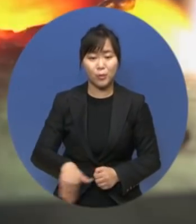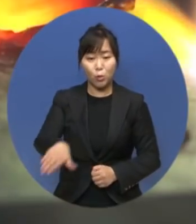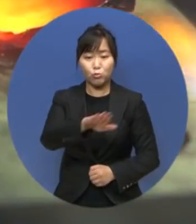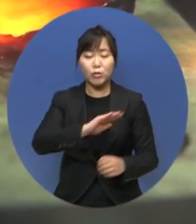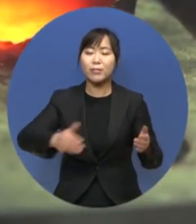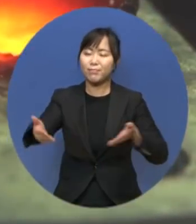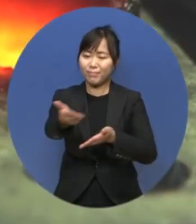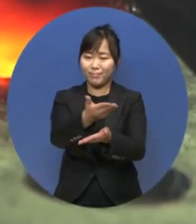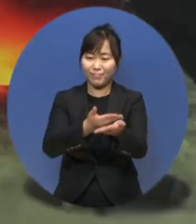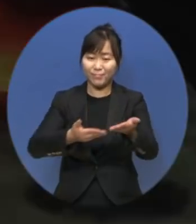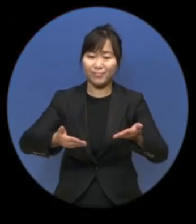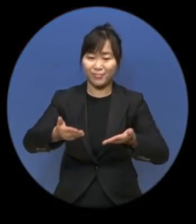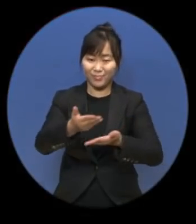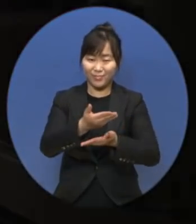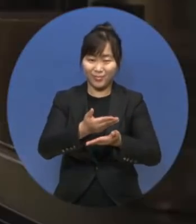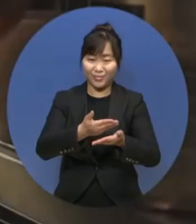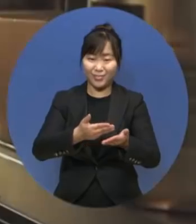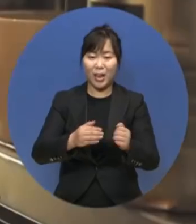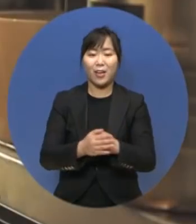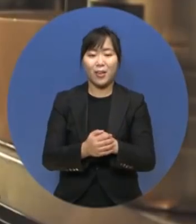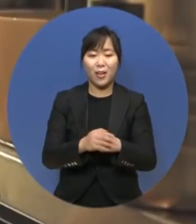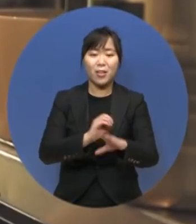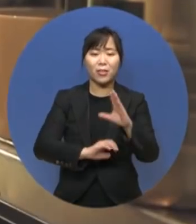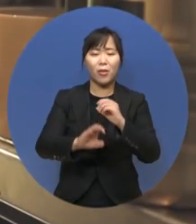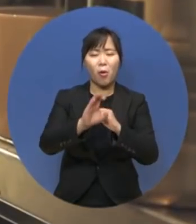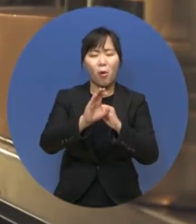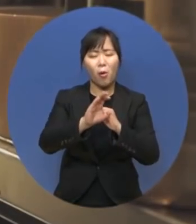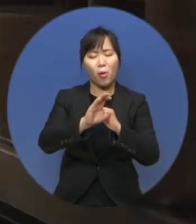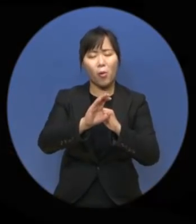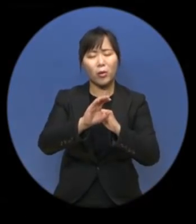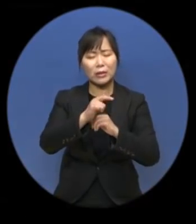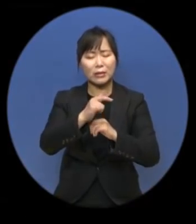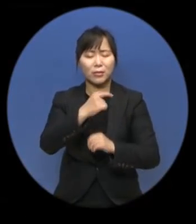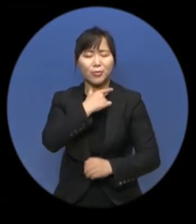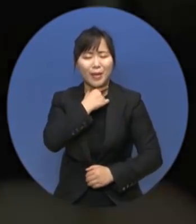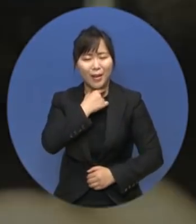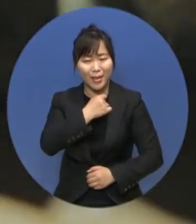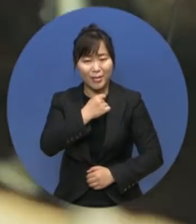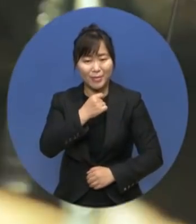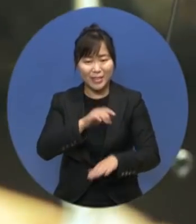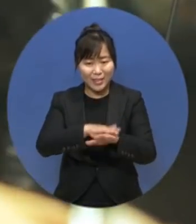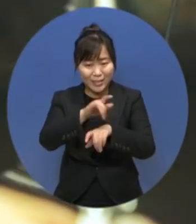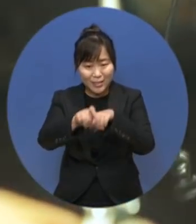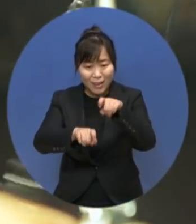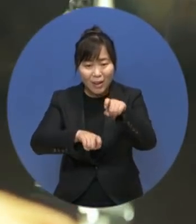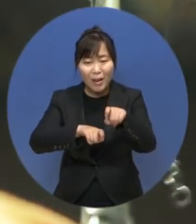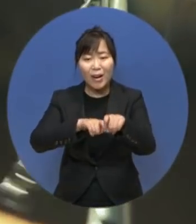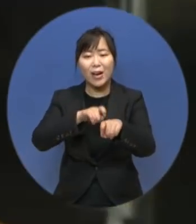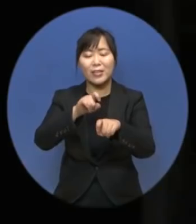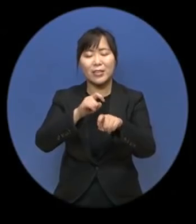우리는 나누었습니다. 더 큰 꿈을 실현하는 성장의 가치를.